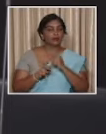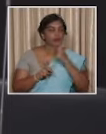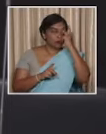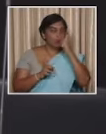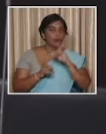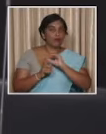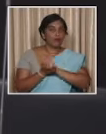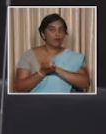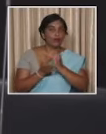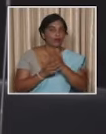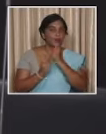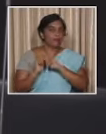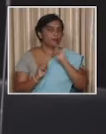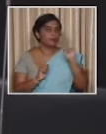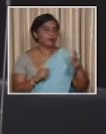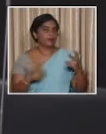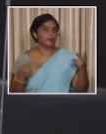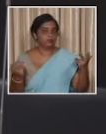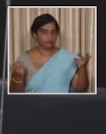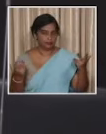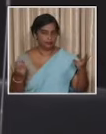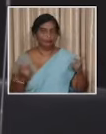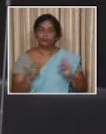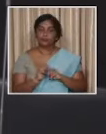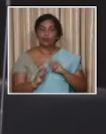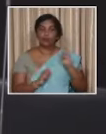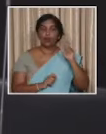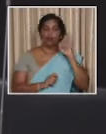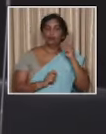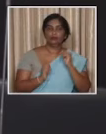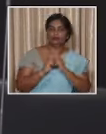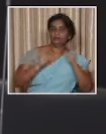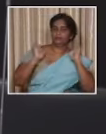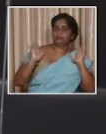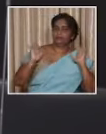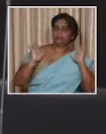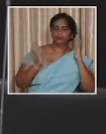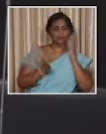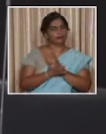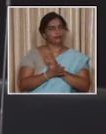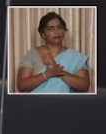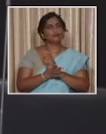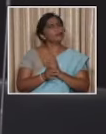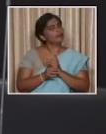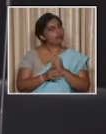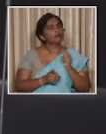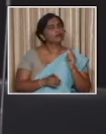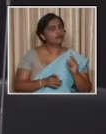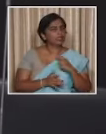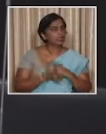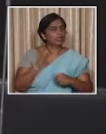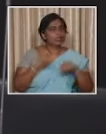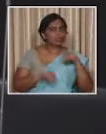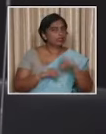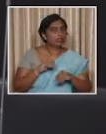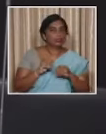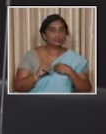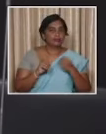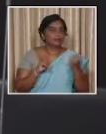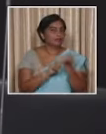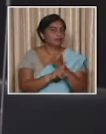සල්ලි ගෙවන්නේ නැහැ. සල්ලි ගෙවුවේ නැත්නම් කොන්ත්‍රාත්කරු කොන්ත්‍රාත්කුව නතර කරනවා. මේකට කිසිම දේශපාලන විසඳුමක්